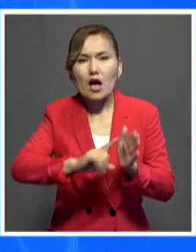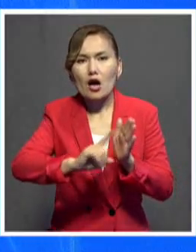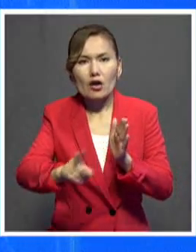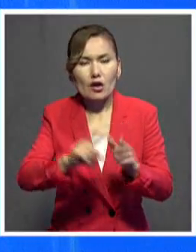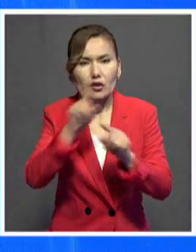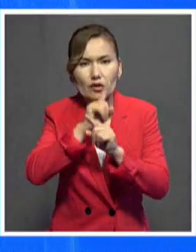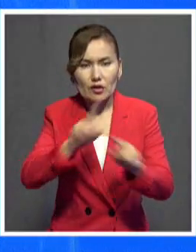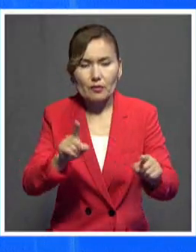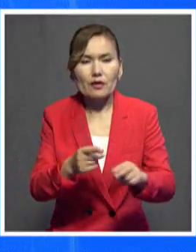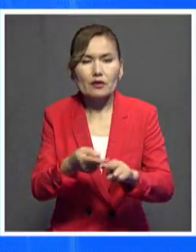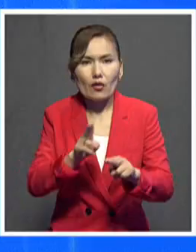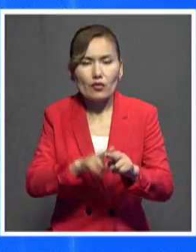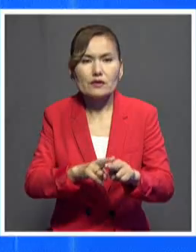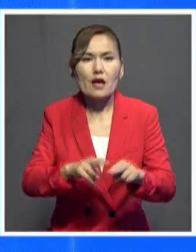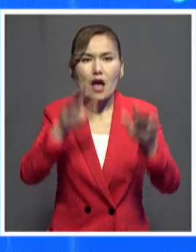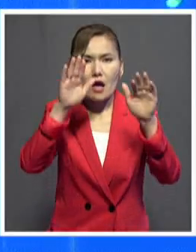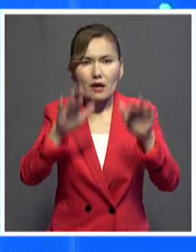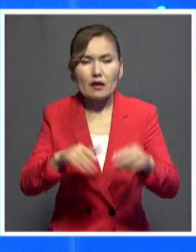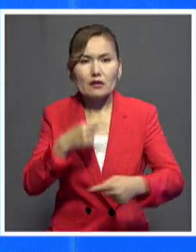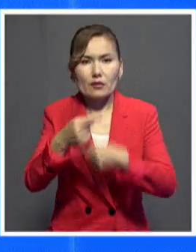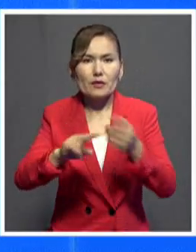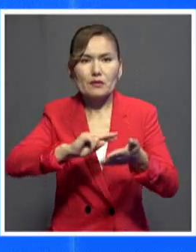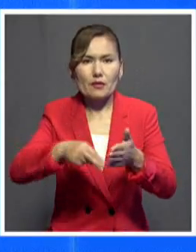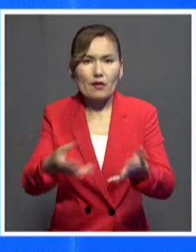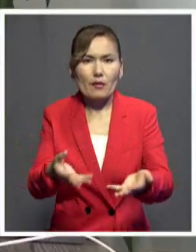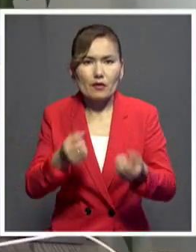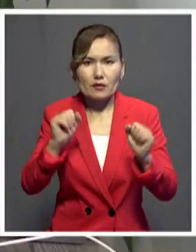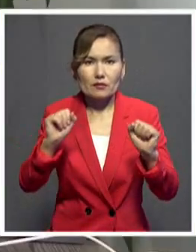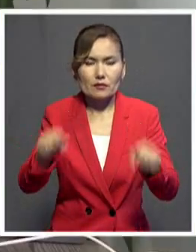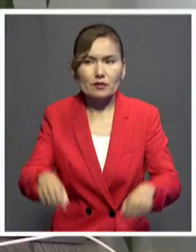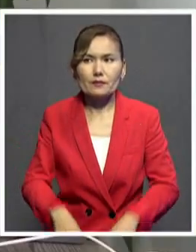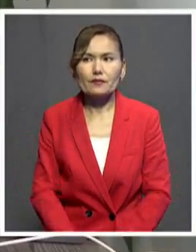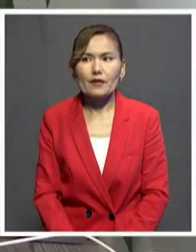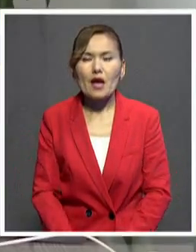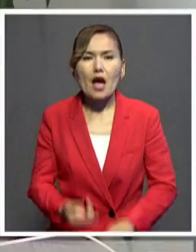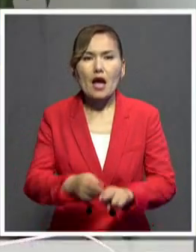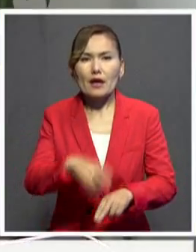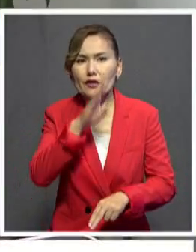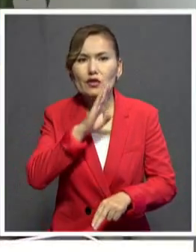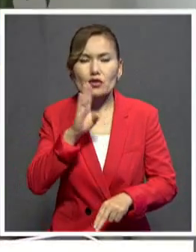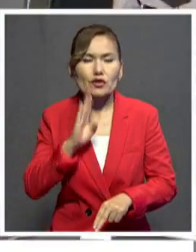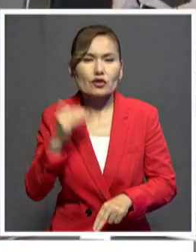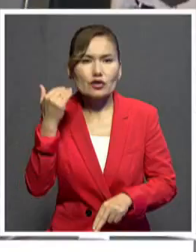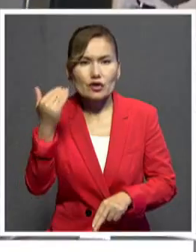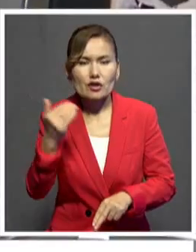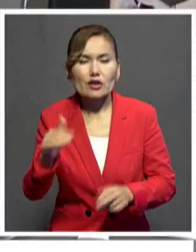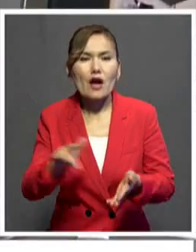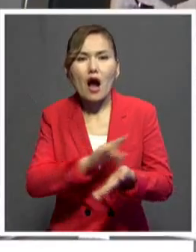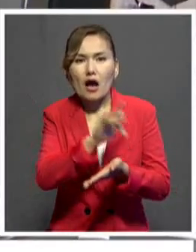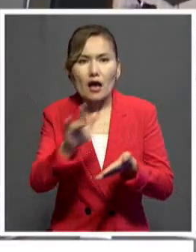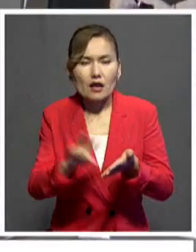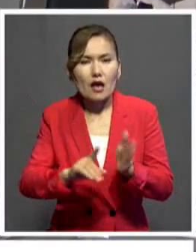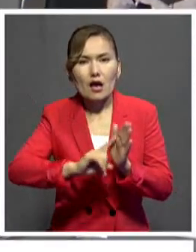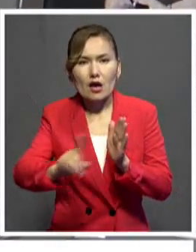анықтаманы өзі-ақ басып шығару мүмкіндігіне ие. Өтен айлық Гүлшекер Ешова бұдан былай қажет құжатын қалаға бармай-ақ ала